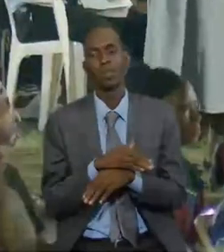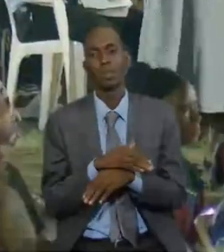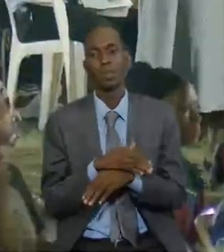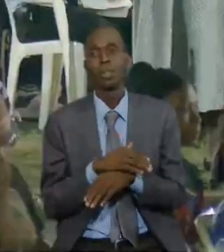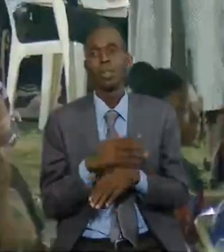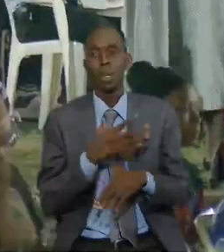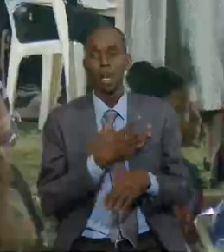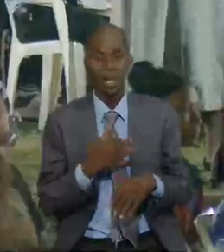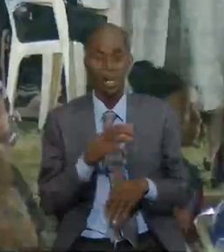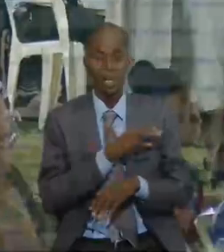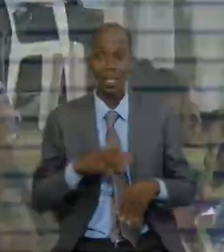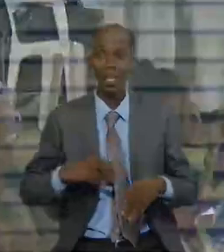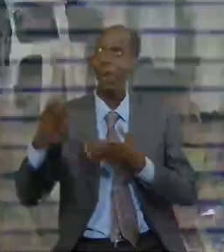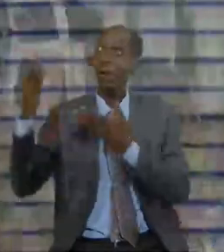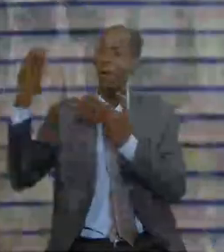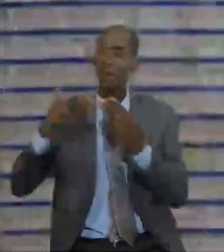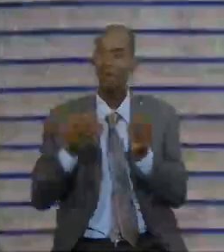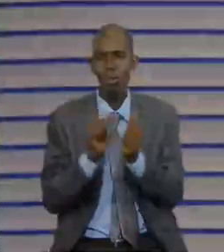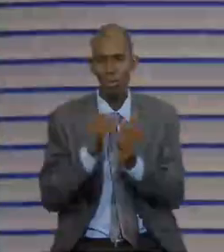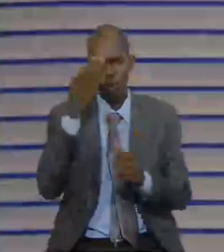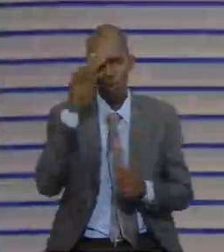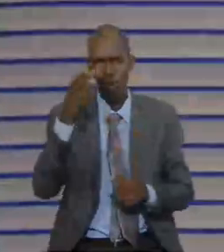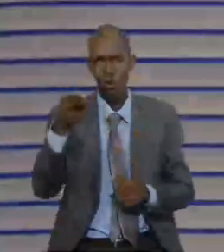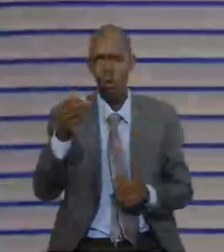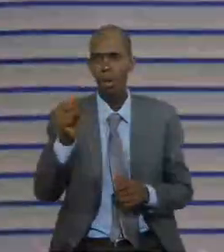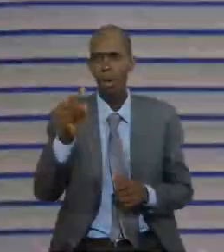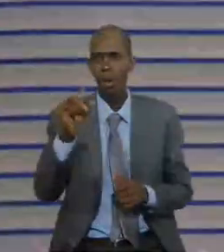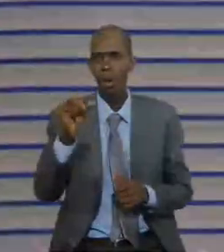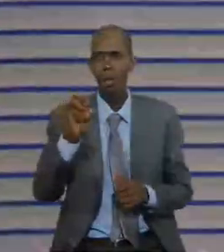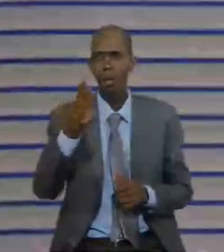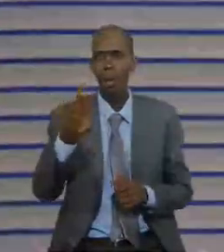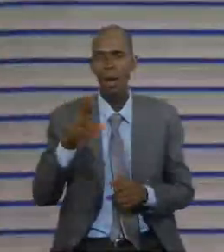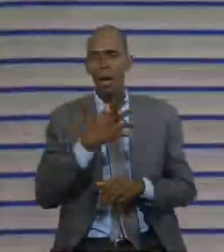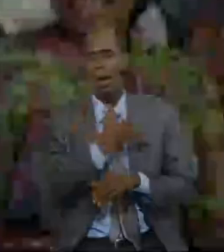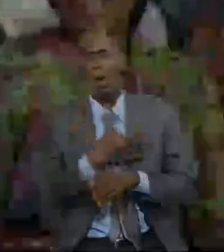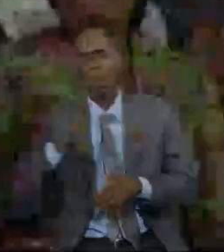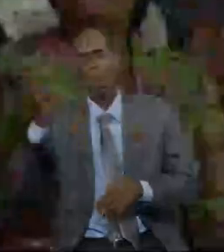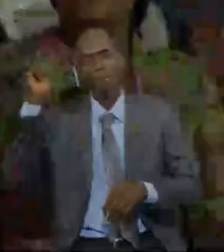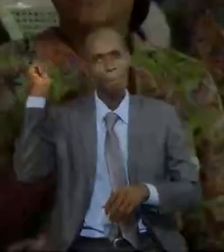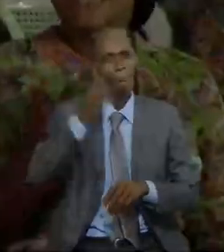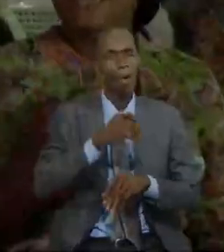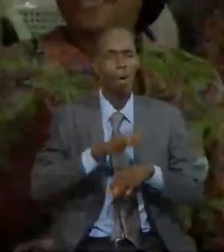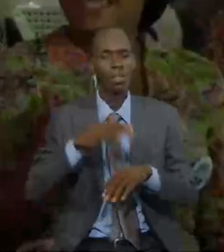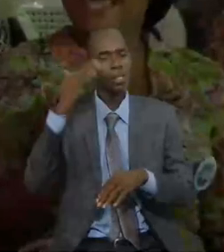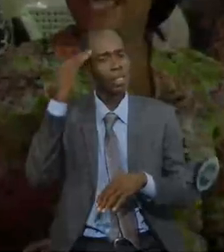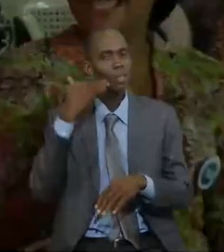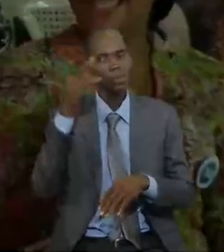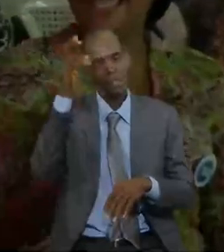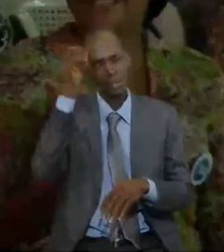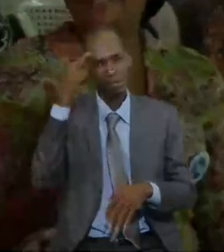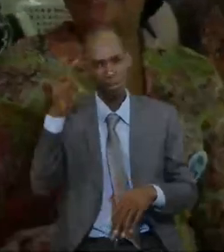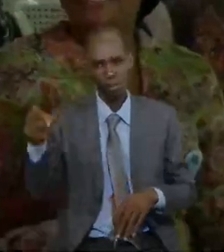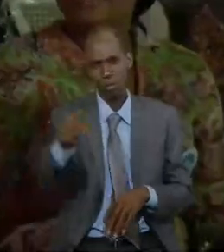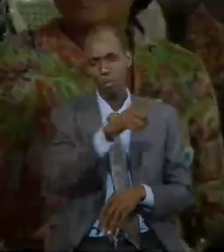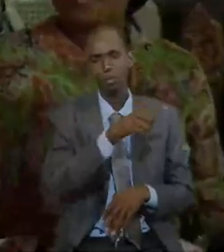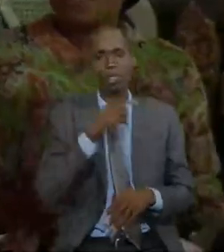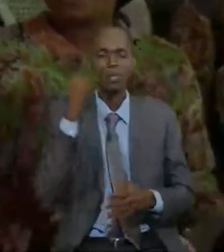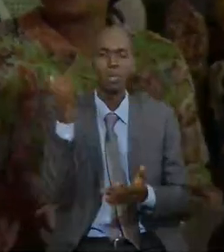il a pris son marteau et il a brisé la tête du diable